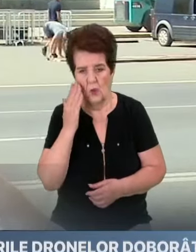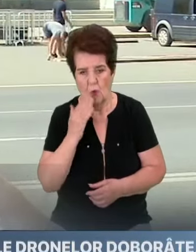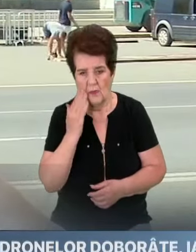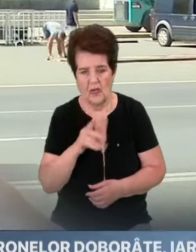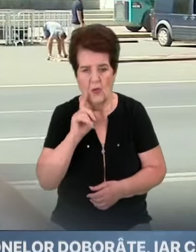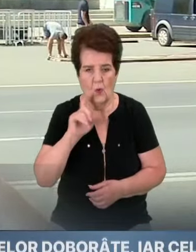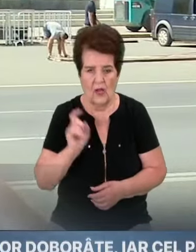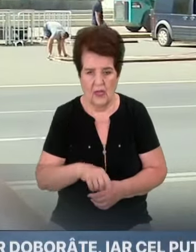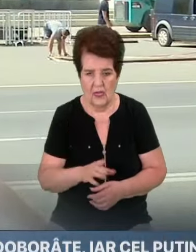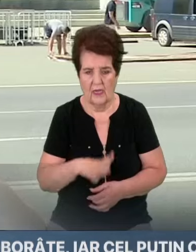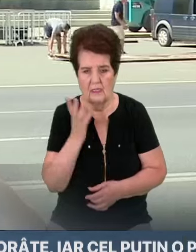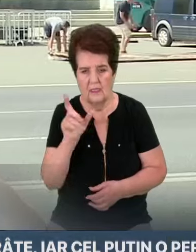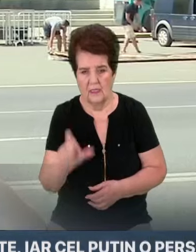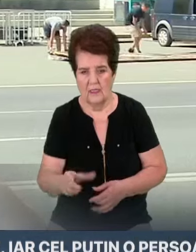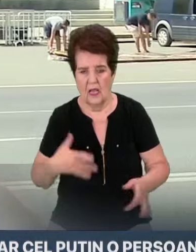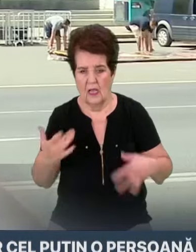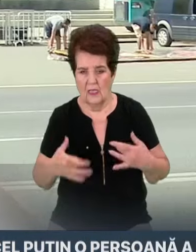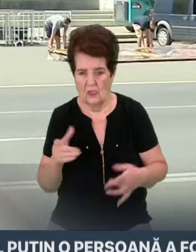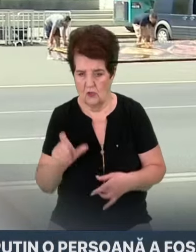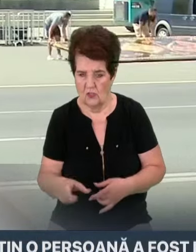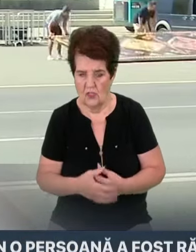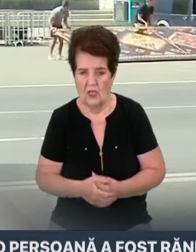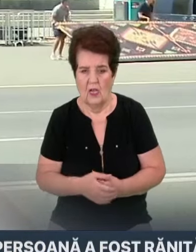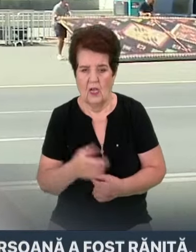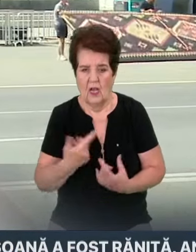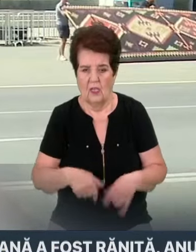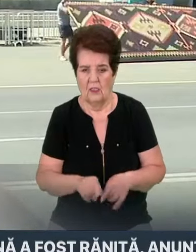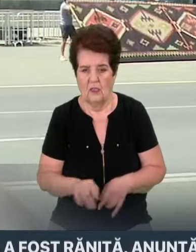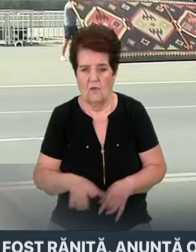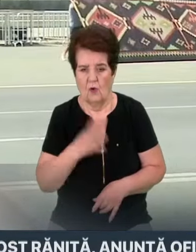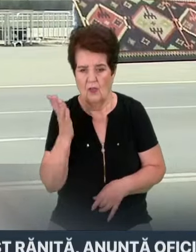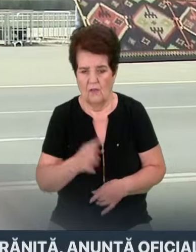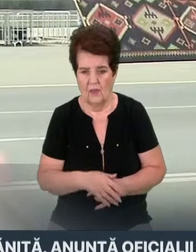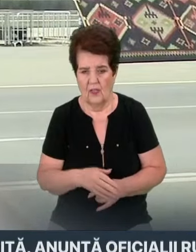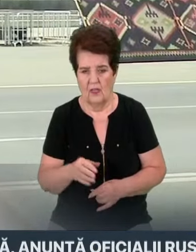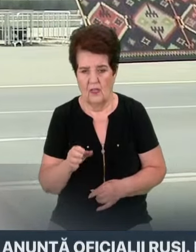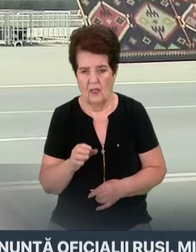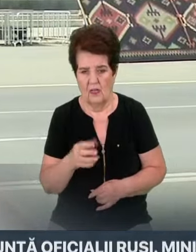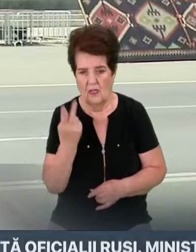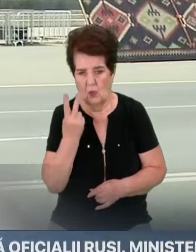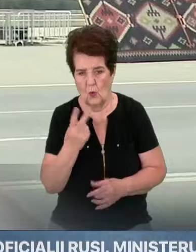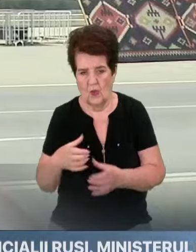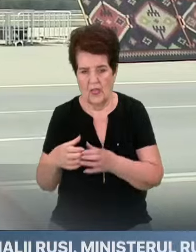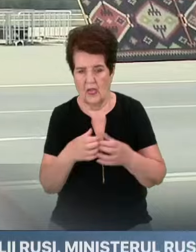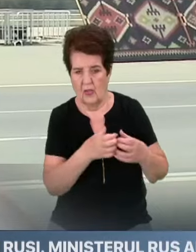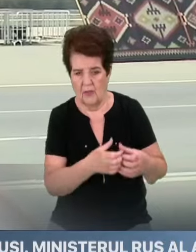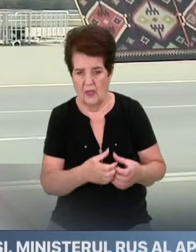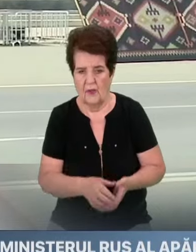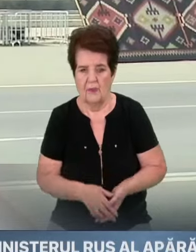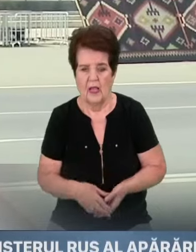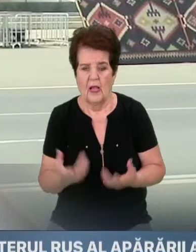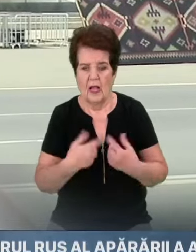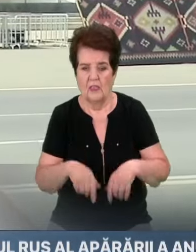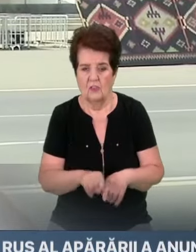din Ucraina, dar și artista suedeză Lorin, cea care este câștigătoarea Eurovizionului la două ediții. De asemenea, pentru